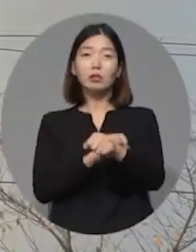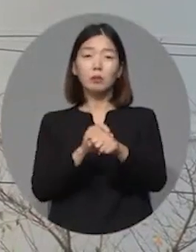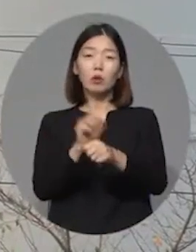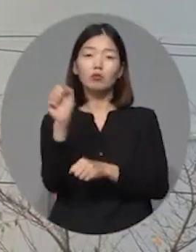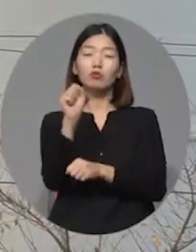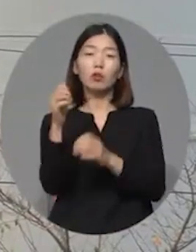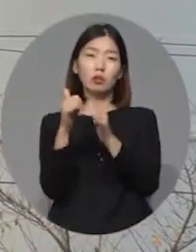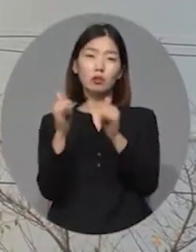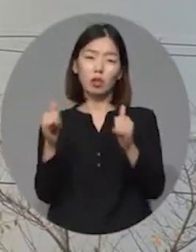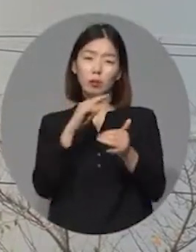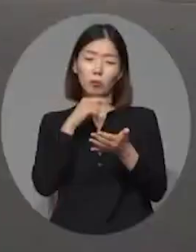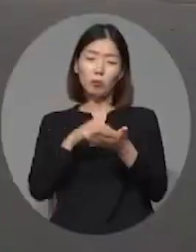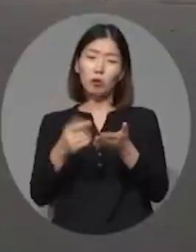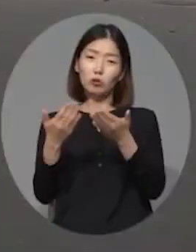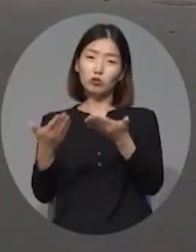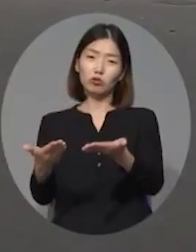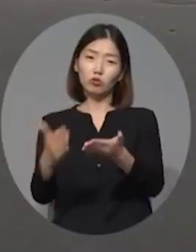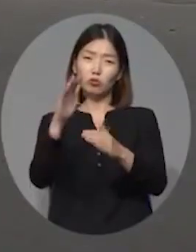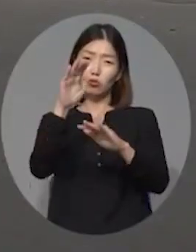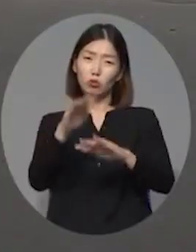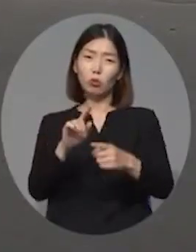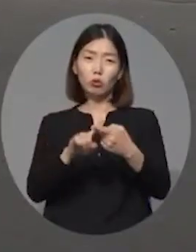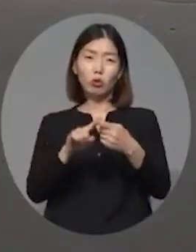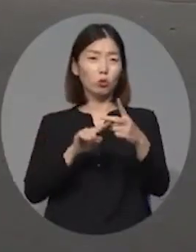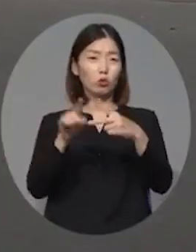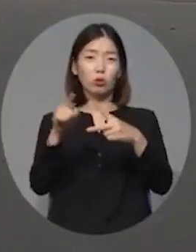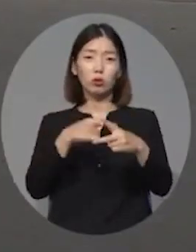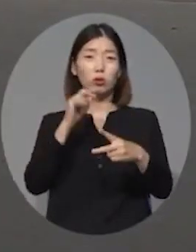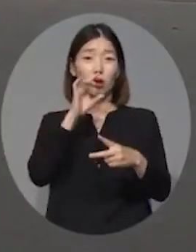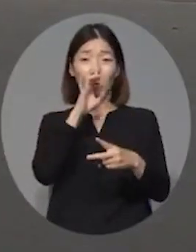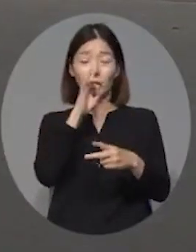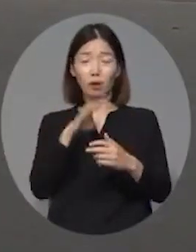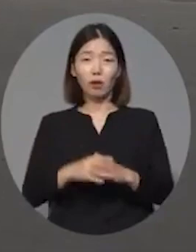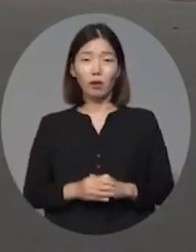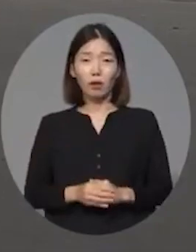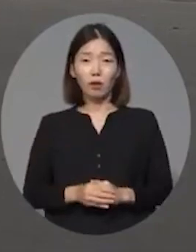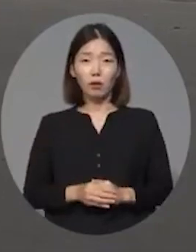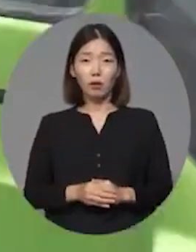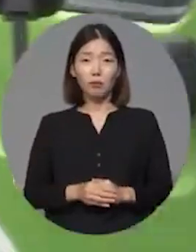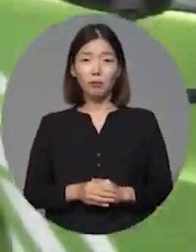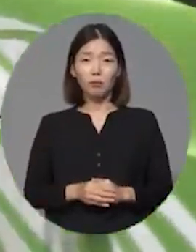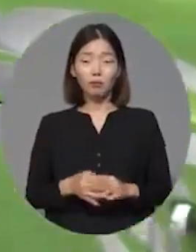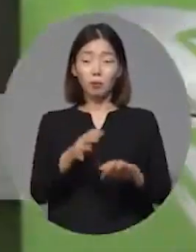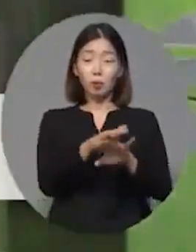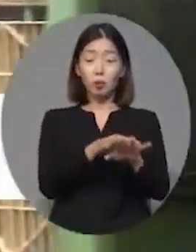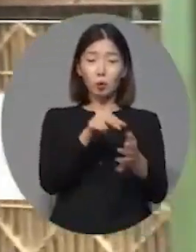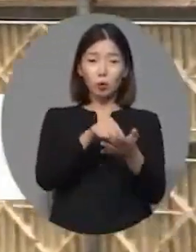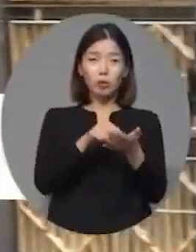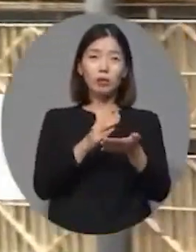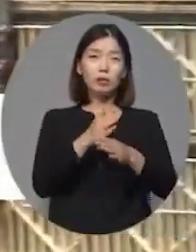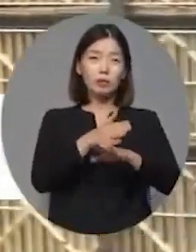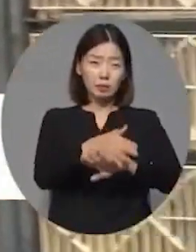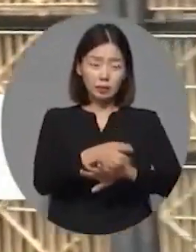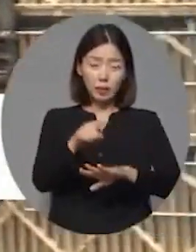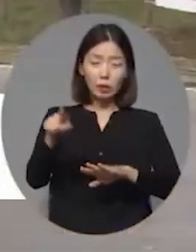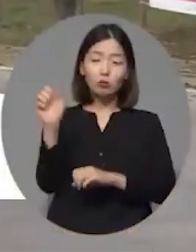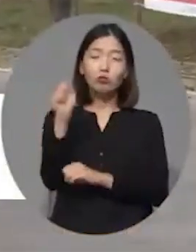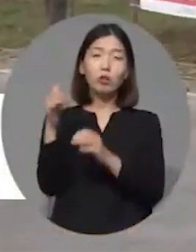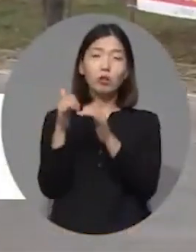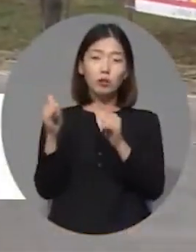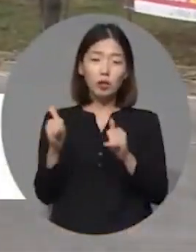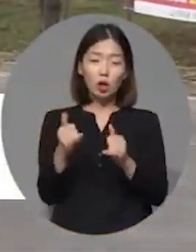노동자들에게 불이익을 주는 책이 가 선뜻 e 가 가지는 않는 상황 노조 측은 뒤늦게 해당 기사들에게